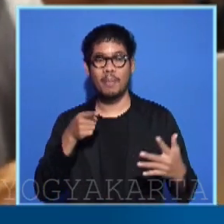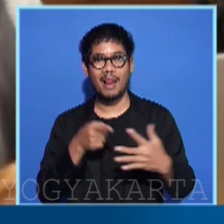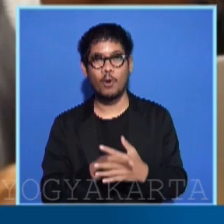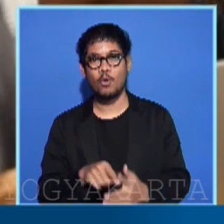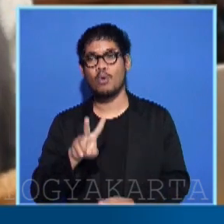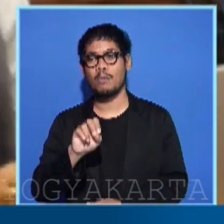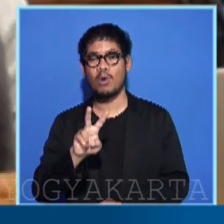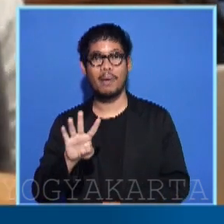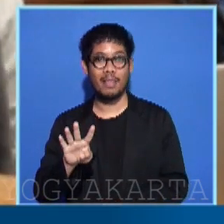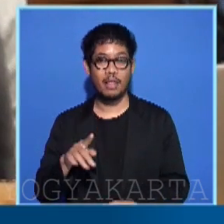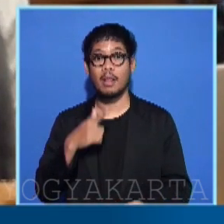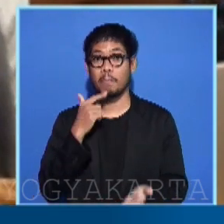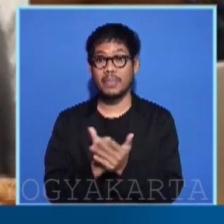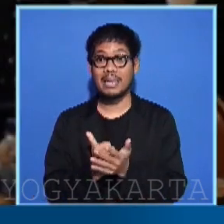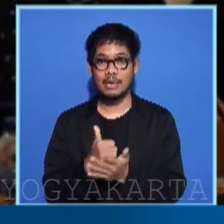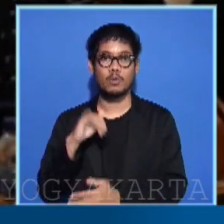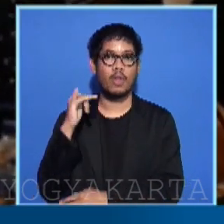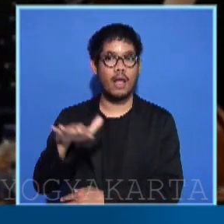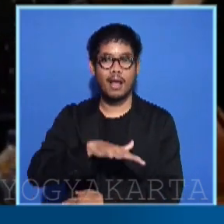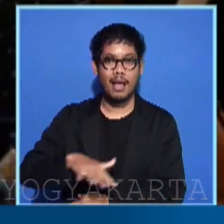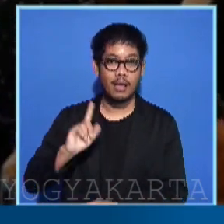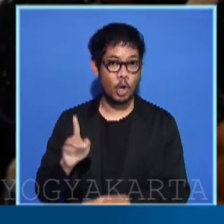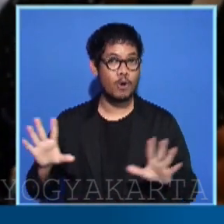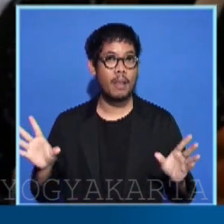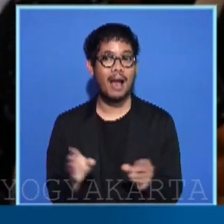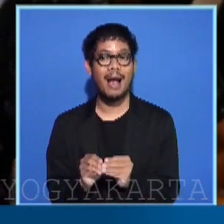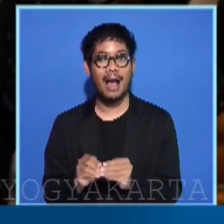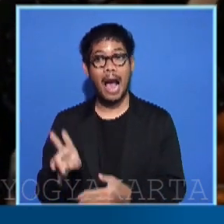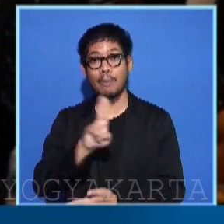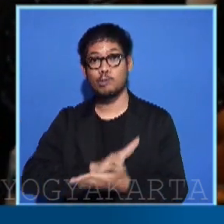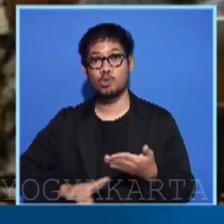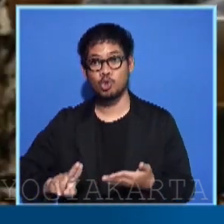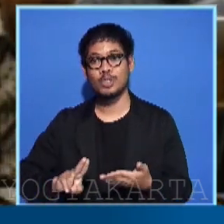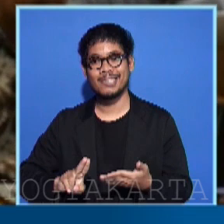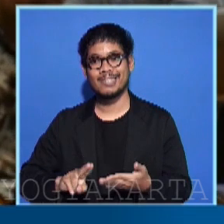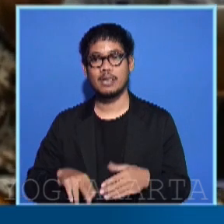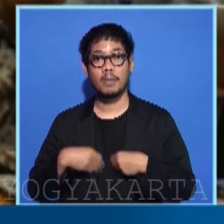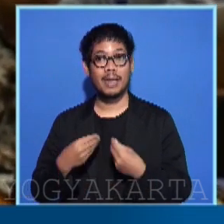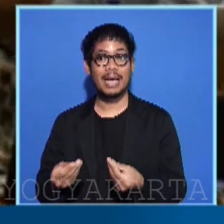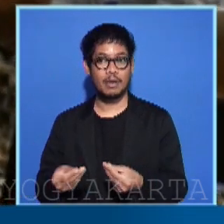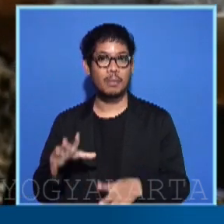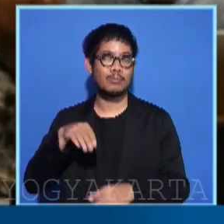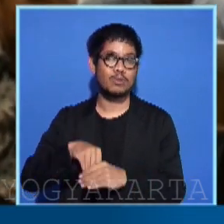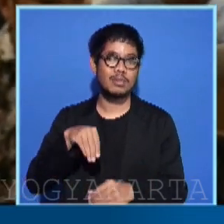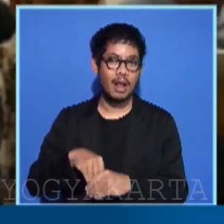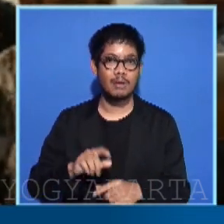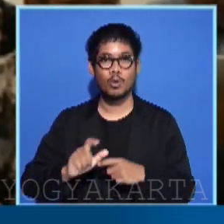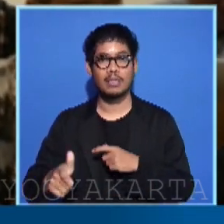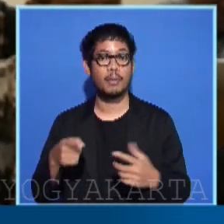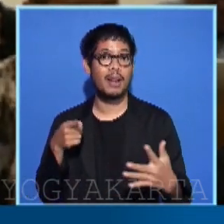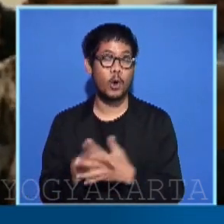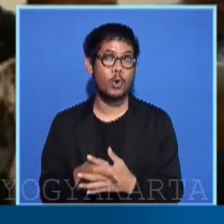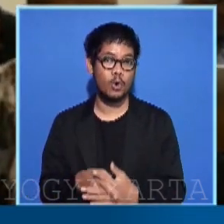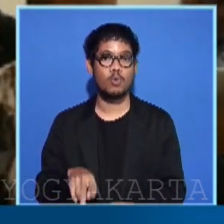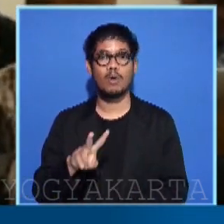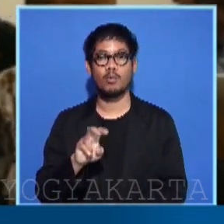sangat penting karena di Yogyakarta terdapat banyak akademisi dan perguruan tinggi yang dapat memberikan masukan tentang jalannya pemilu.